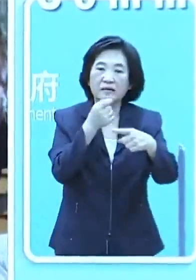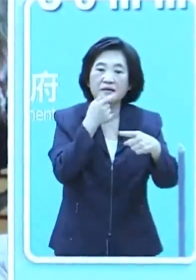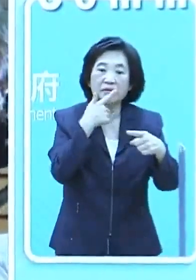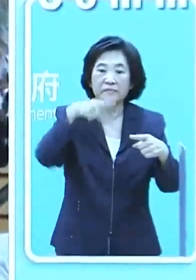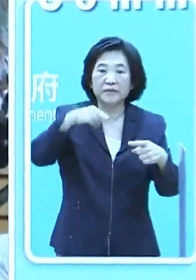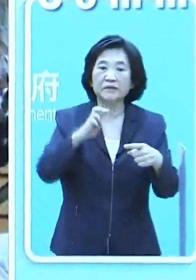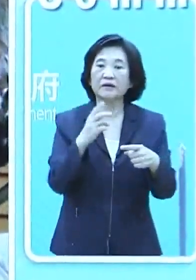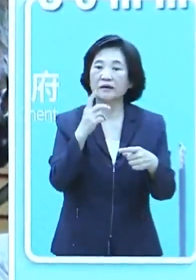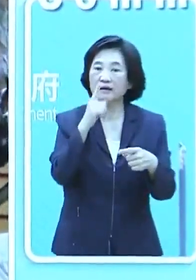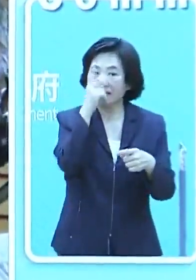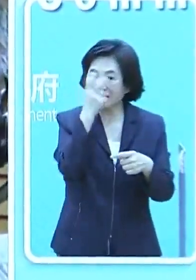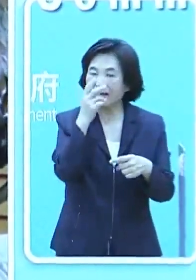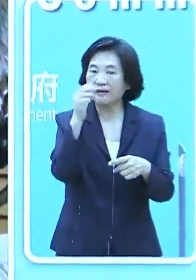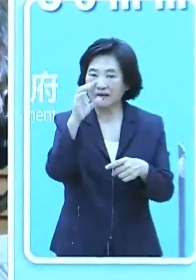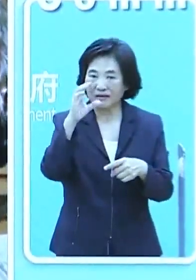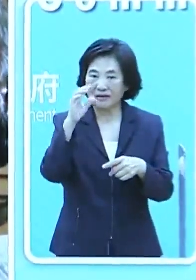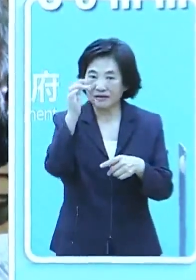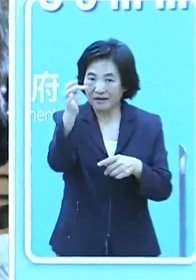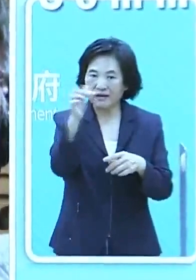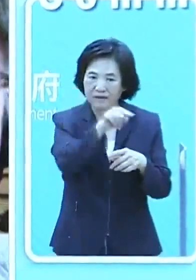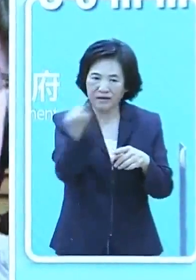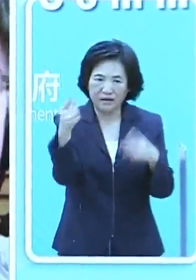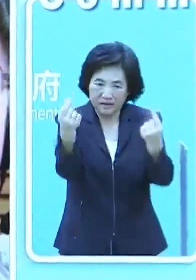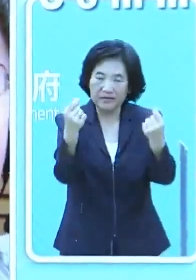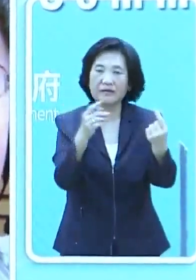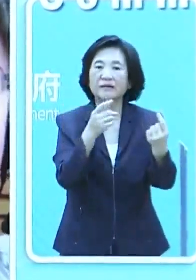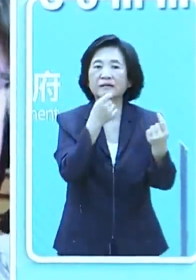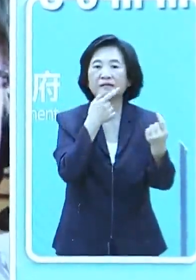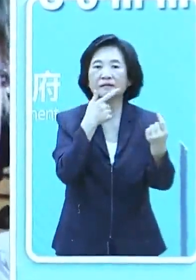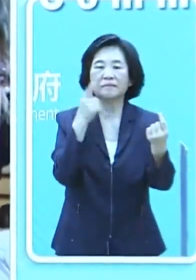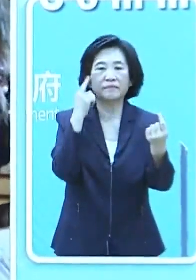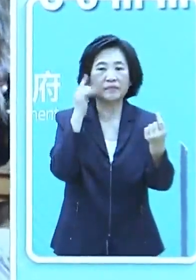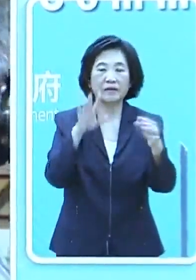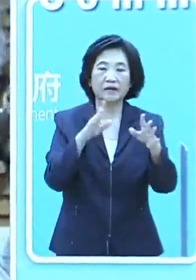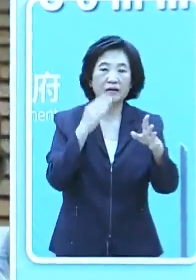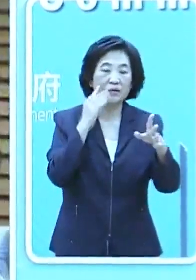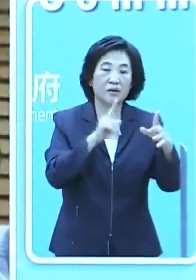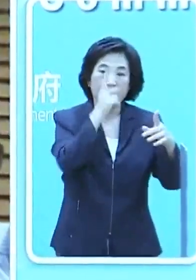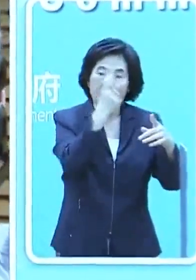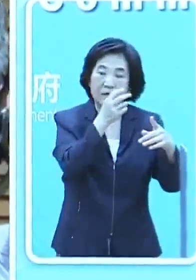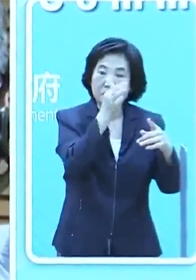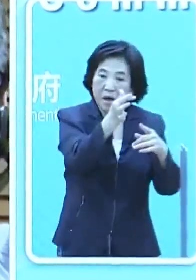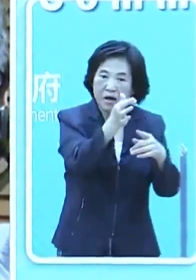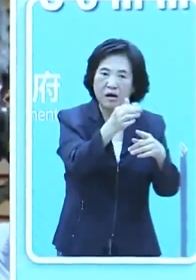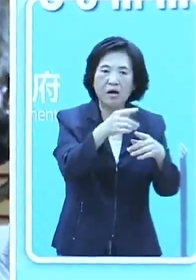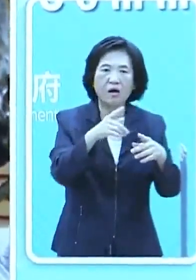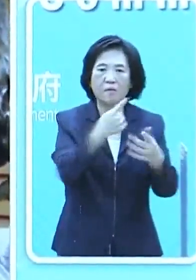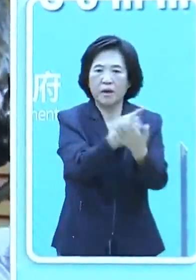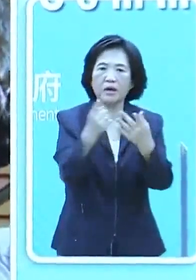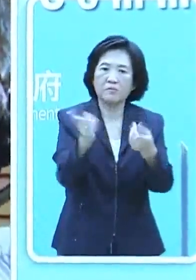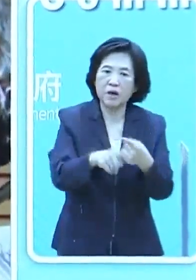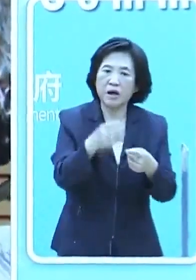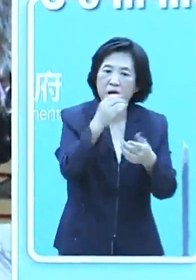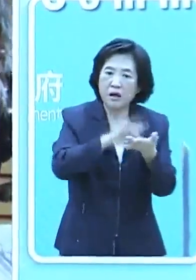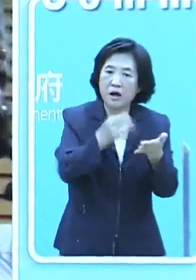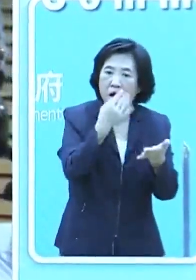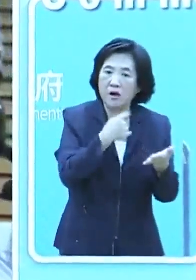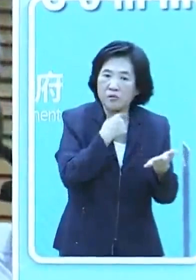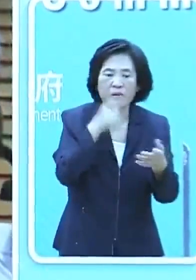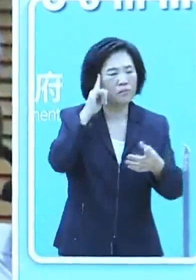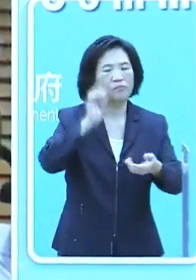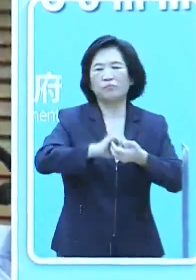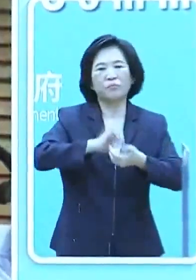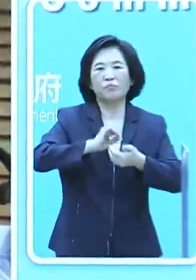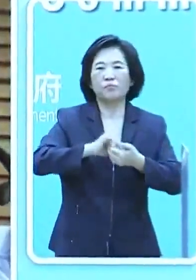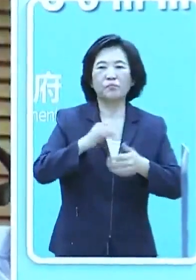不是开药的唯一标准，所以很多媒体人就在讲说，就快筛阳全部就要吃药，这不对啊。所以这样呢，我们几个要跟